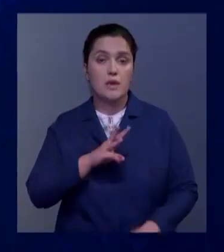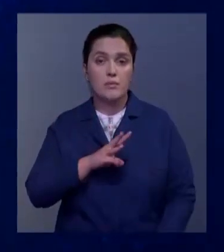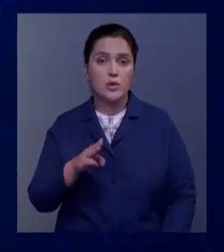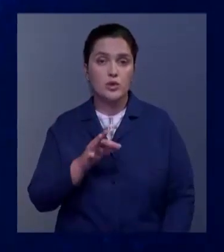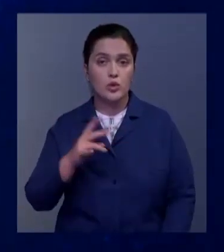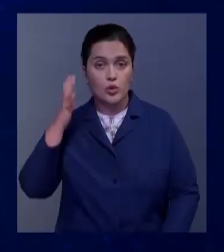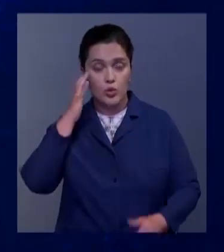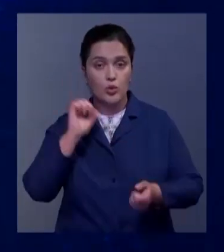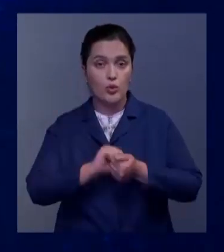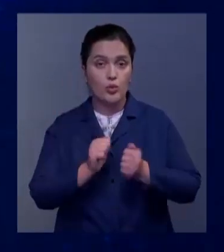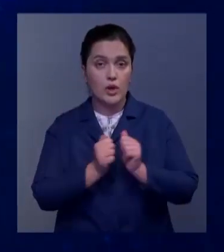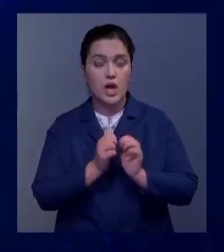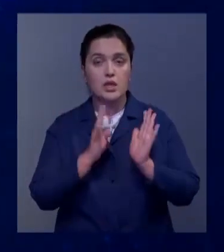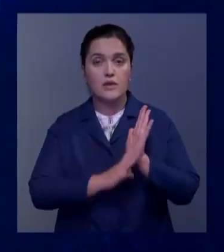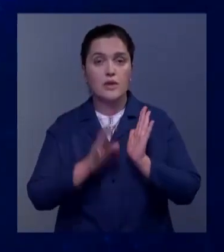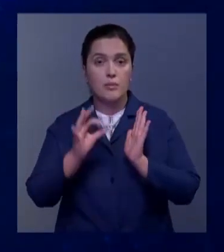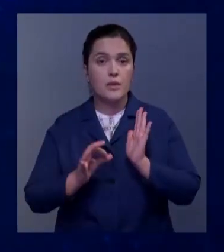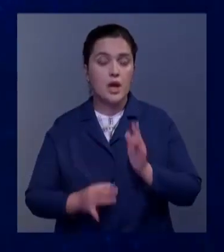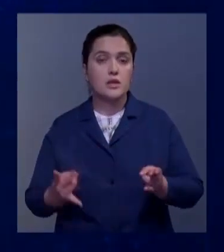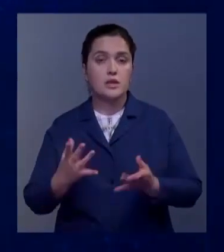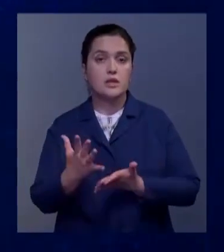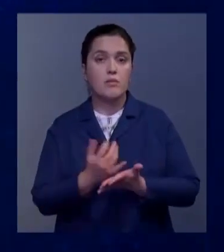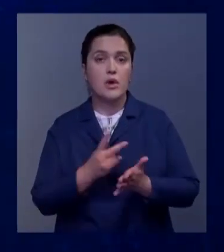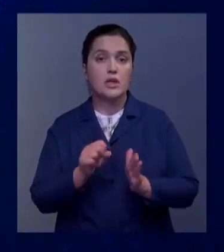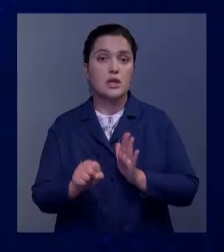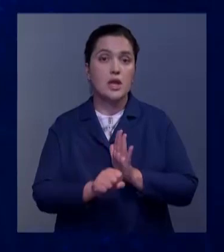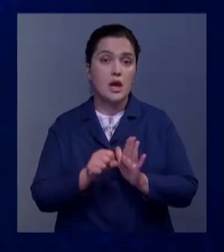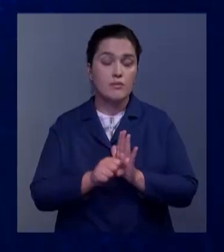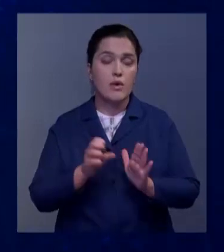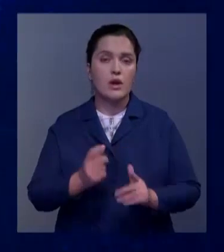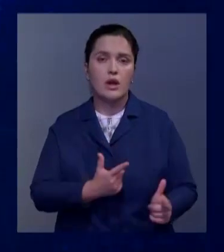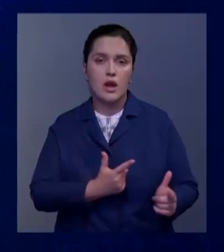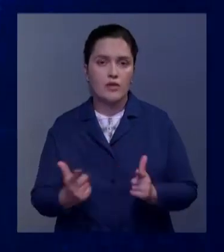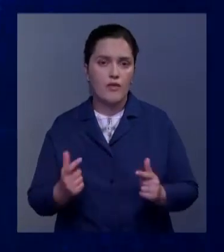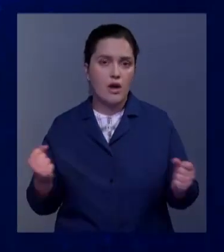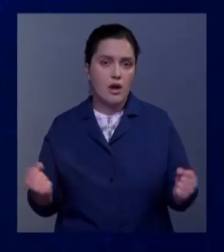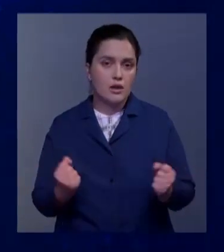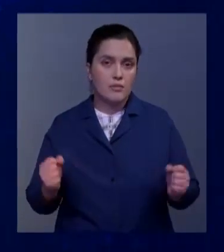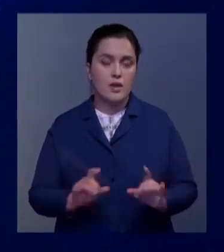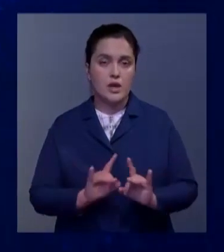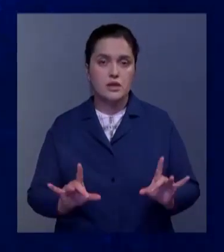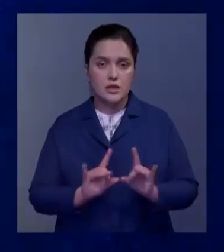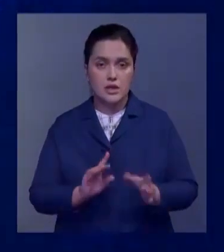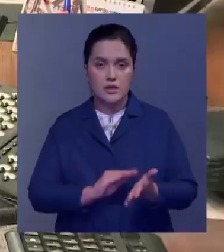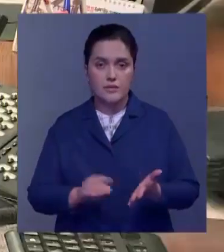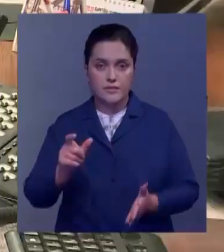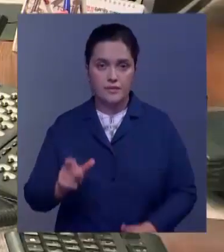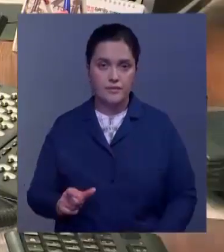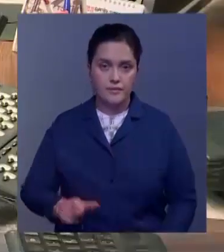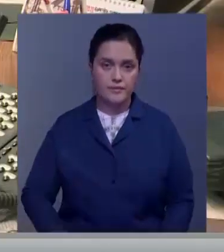тонн угля. Это почти 90% от необходимых запасов на зиму. Как в регионе готовятся к холодам, расскажет Вячеслав Фетлогин.